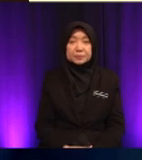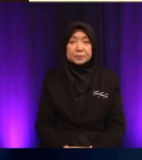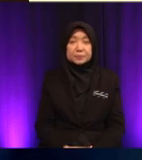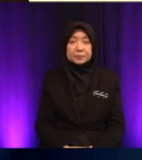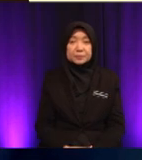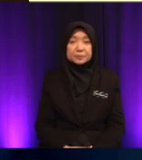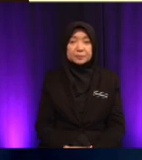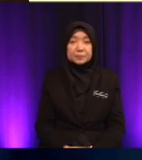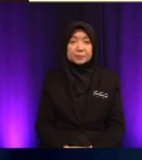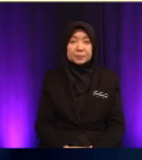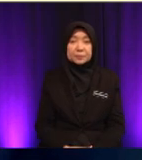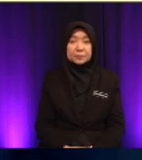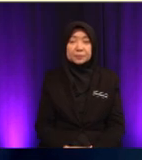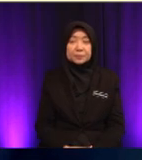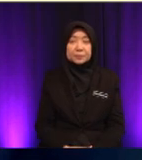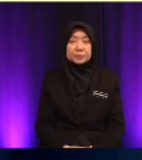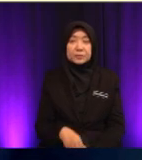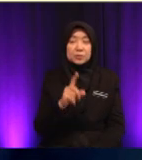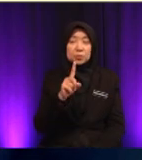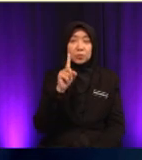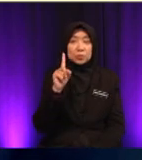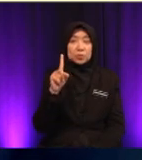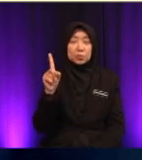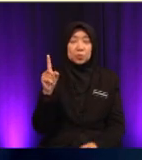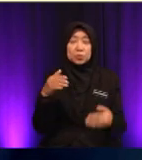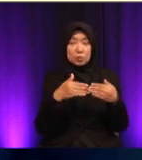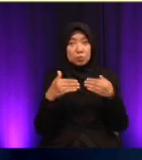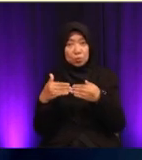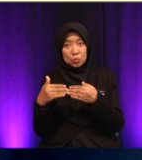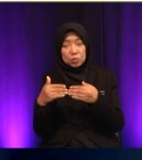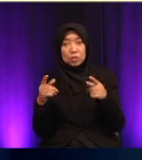bersambung Ini dia satu satu satu satu